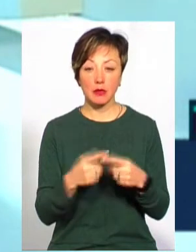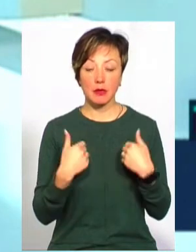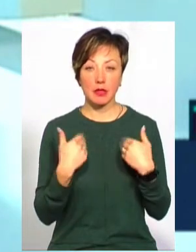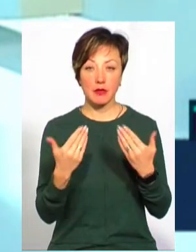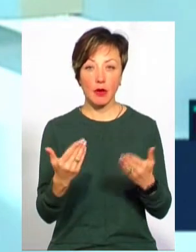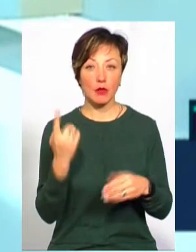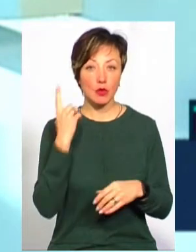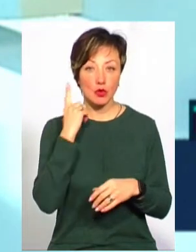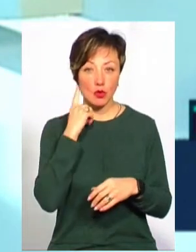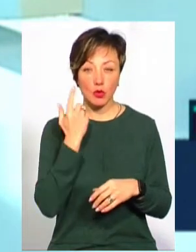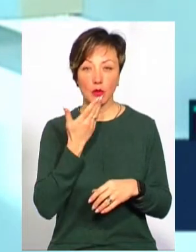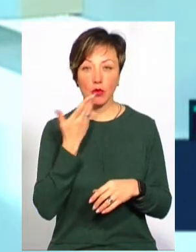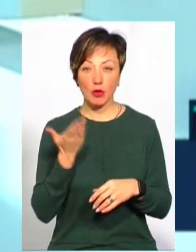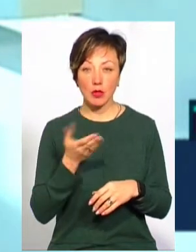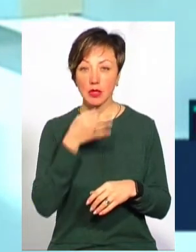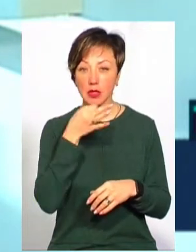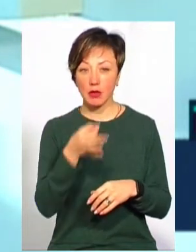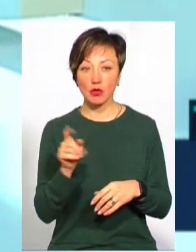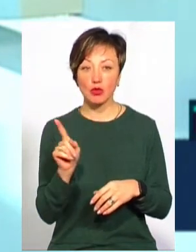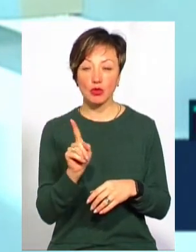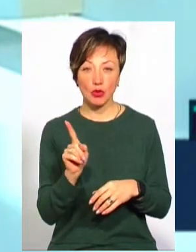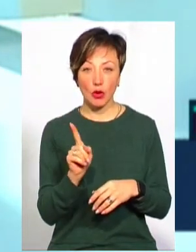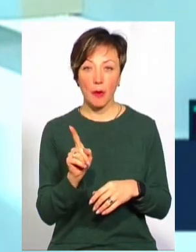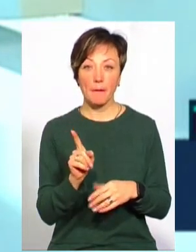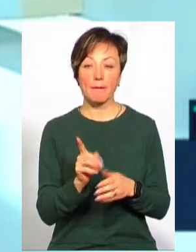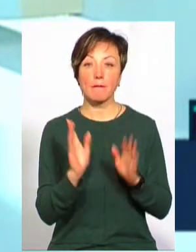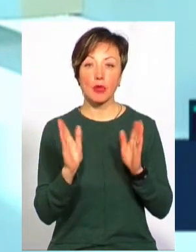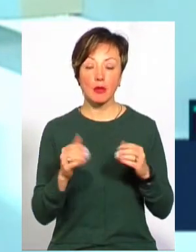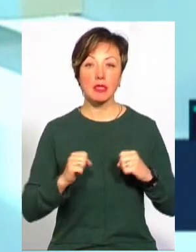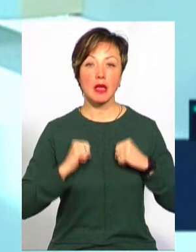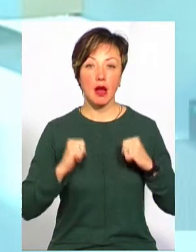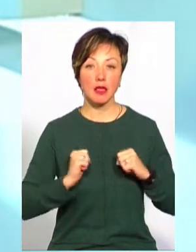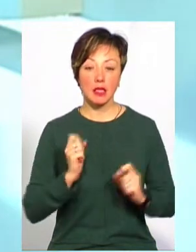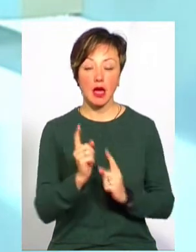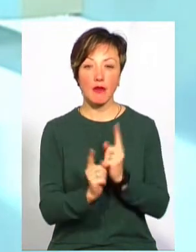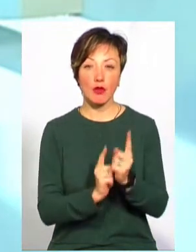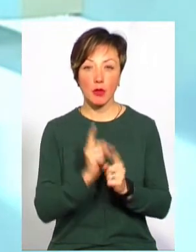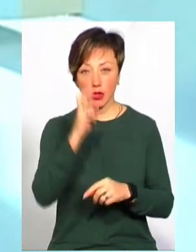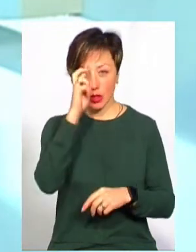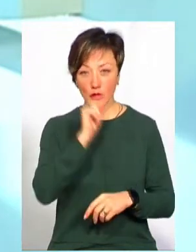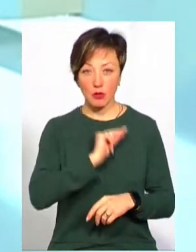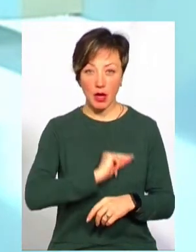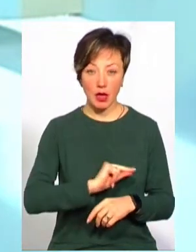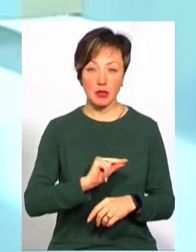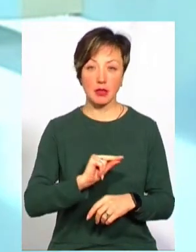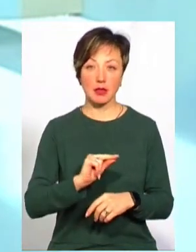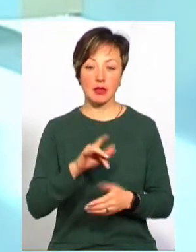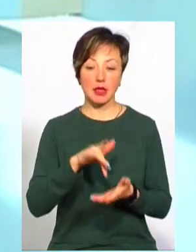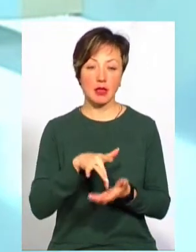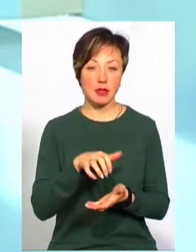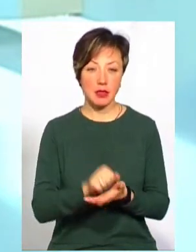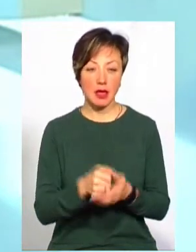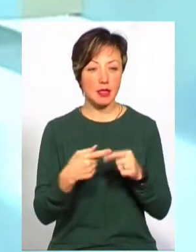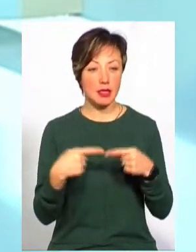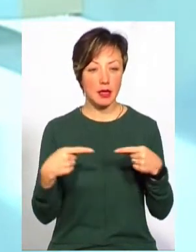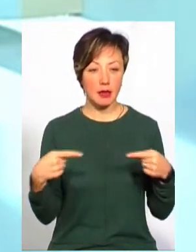вами прослухали його промову, він сказав, що разом з тим ми будемо старатися реформувати держпраці, там, центри